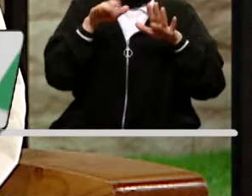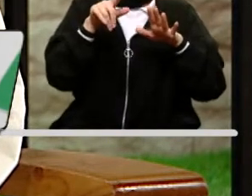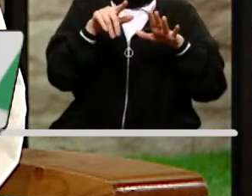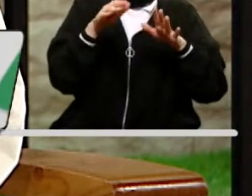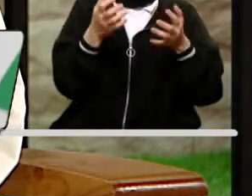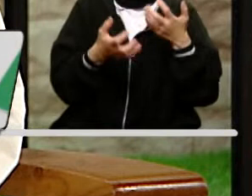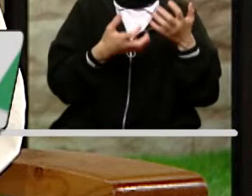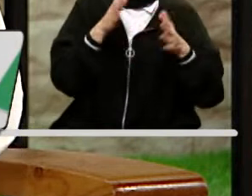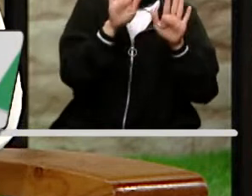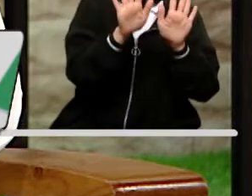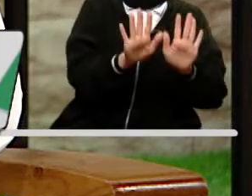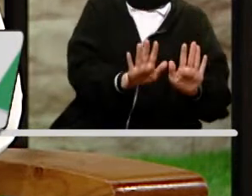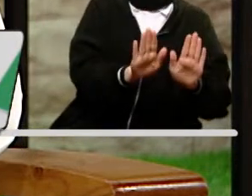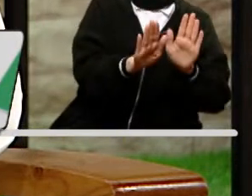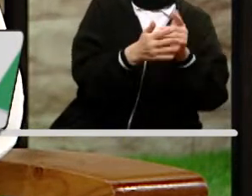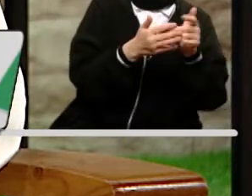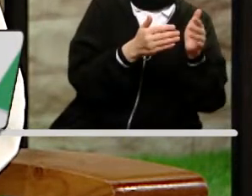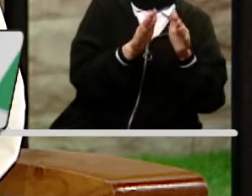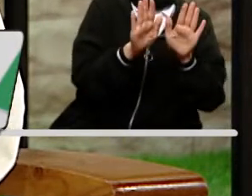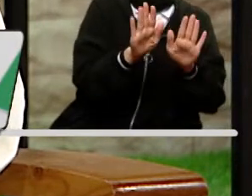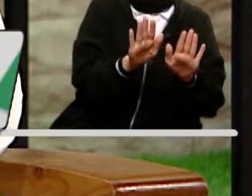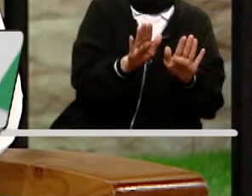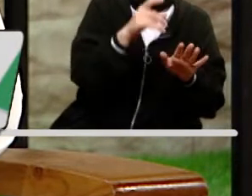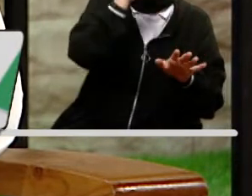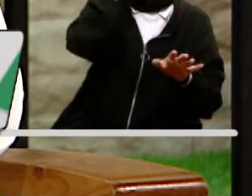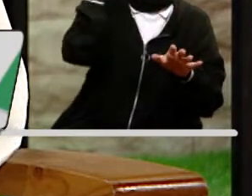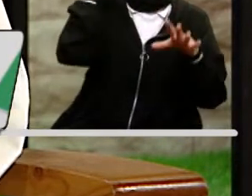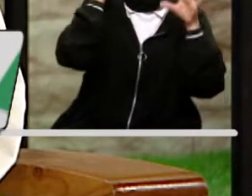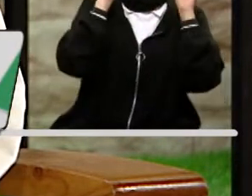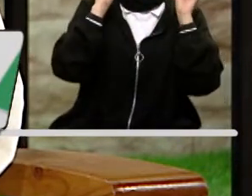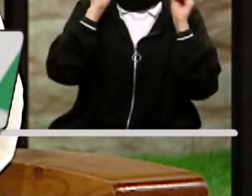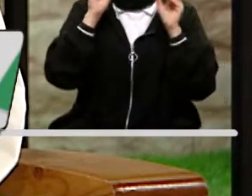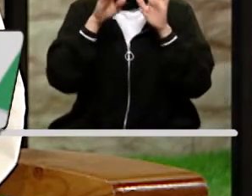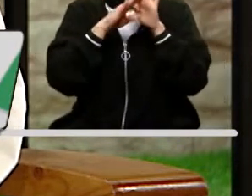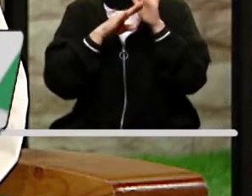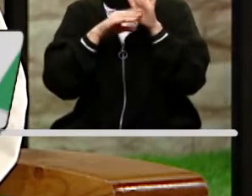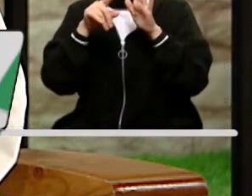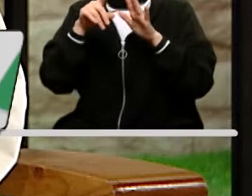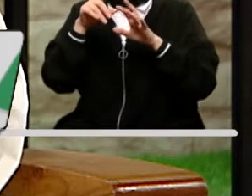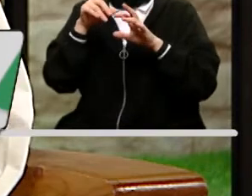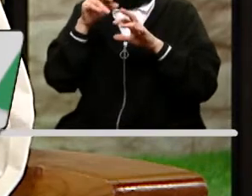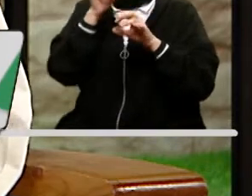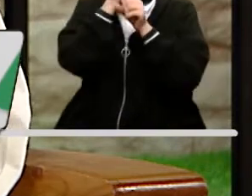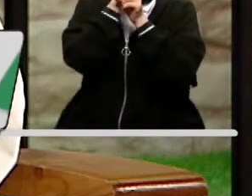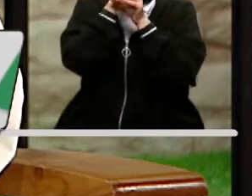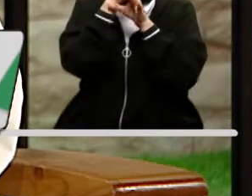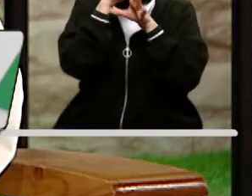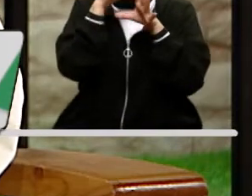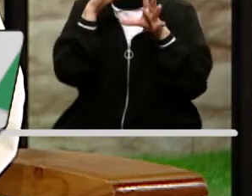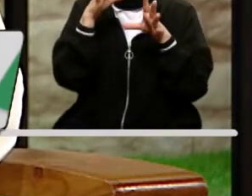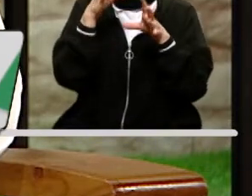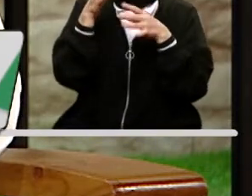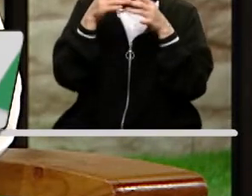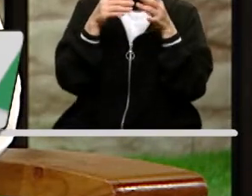ısınmasını öğrendik. Hayatımızda balon olup uçan balon olup da kaçmayan o jenerasyonda kaç kişi var? Üzüldük,